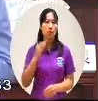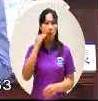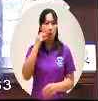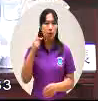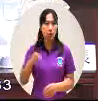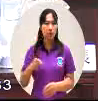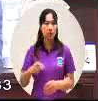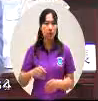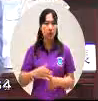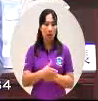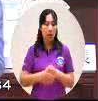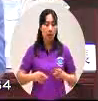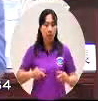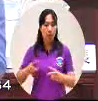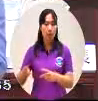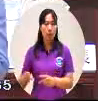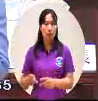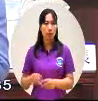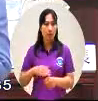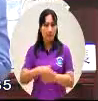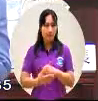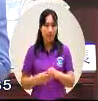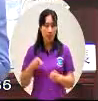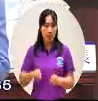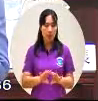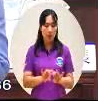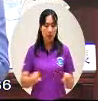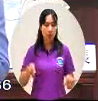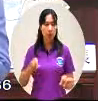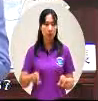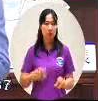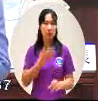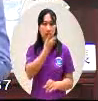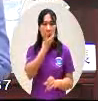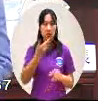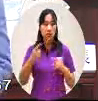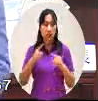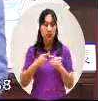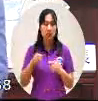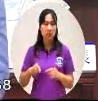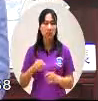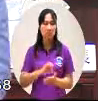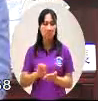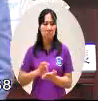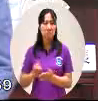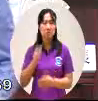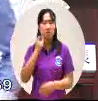修理它，包括这一个土地都是私人的，恐怕使用上会有困难。